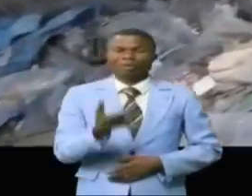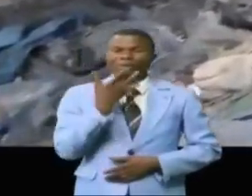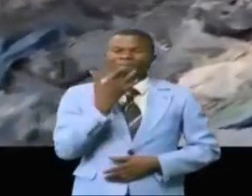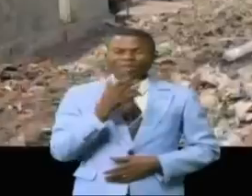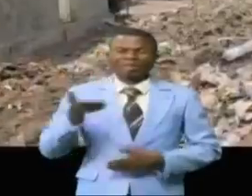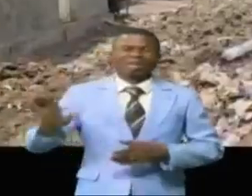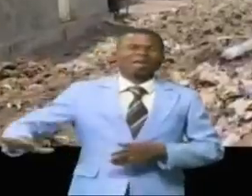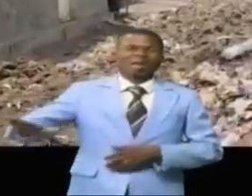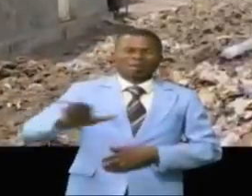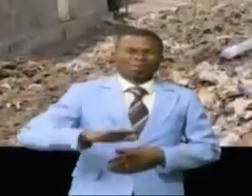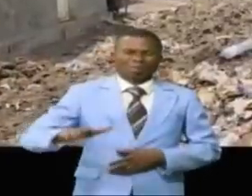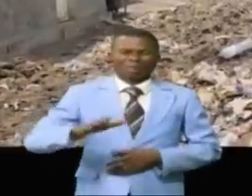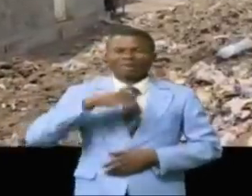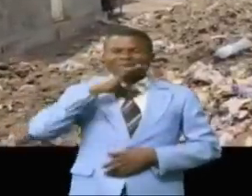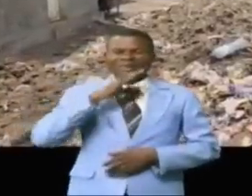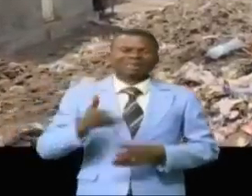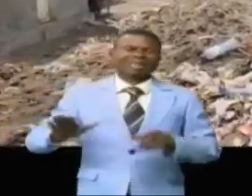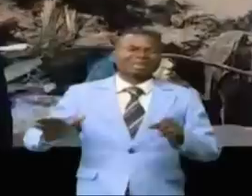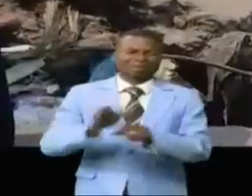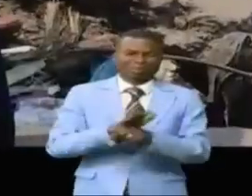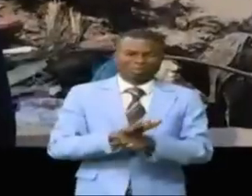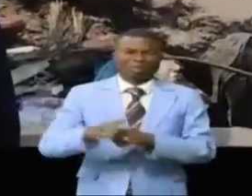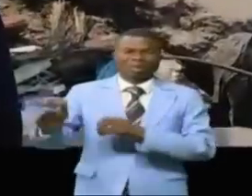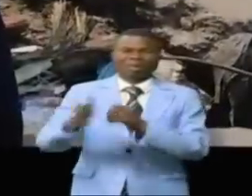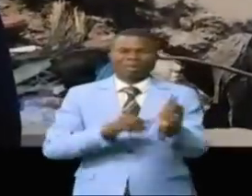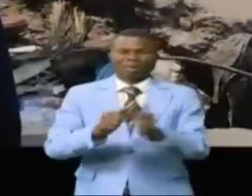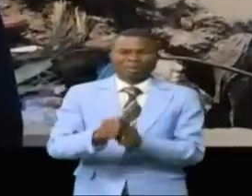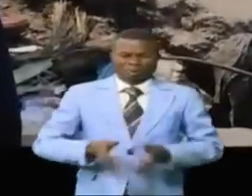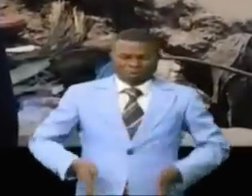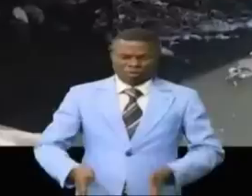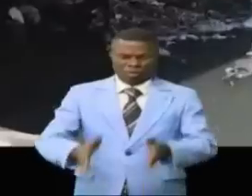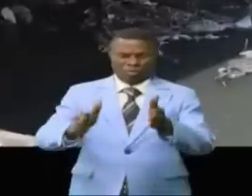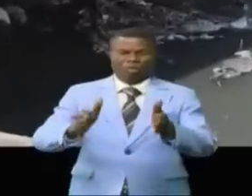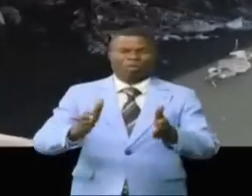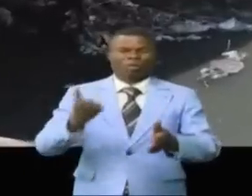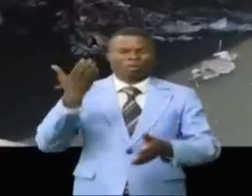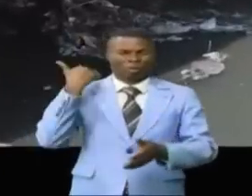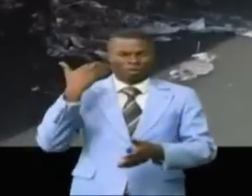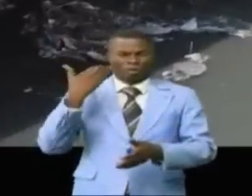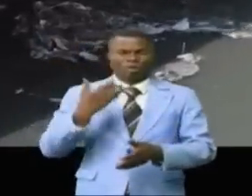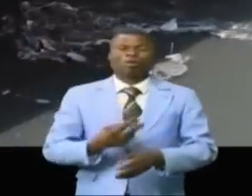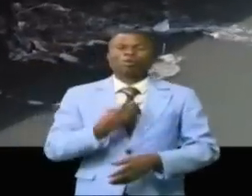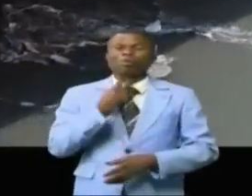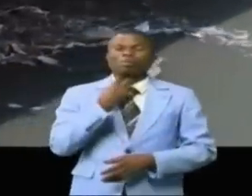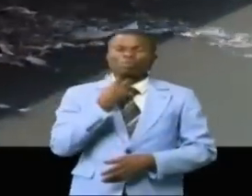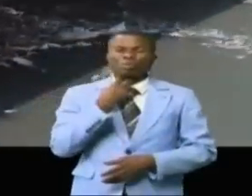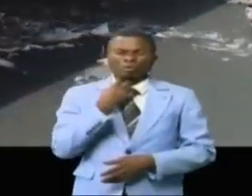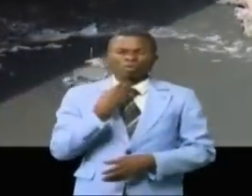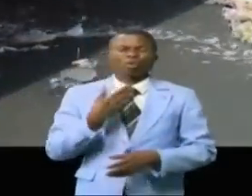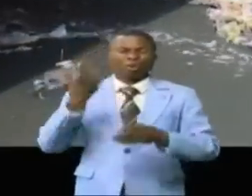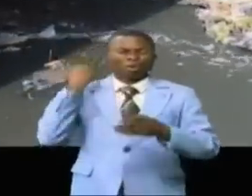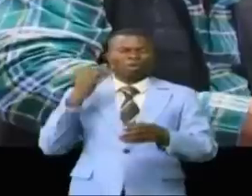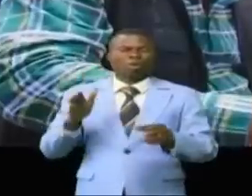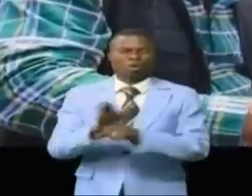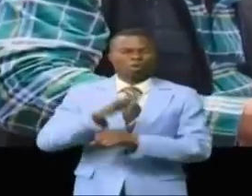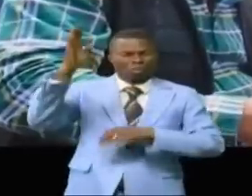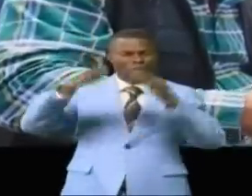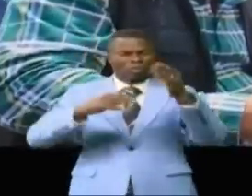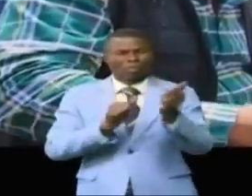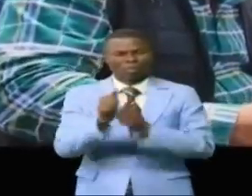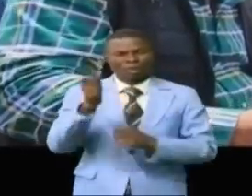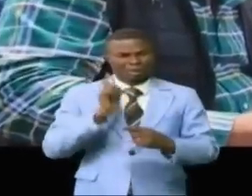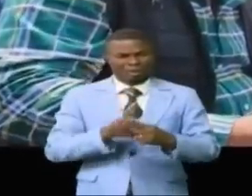et d'autres immondices par là qui envahissent les collecteurs d'eau, cause principale des inondations après les pluies.